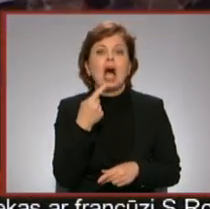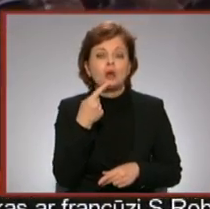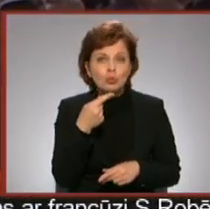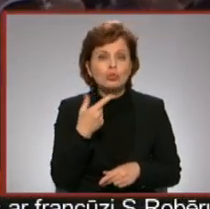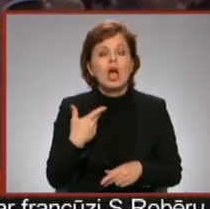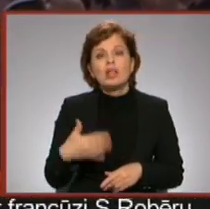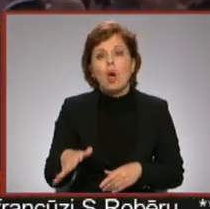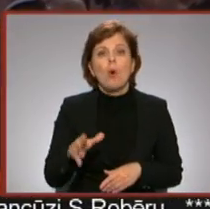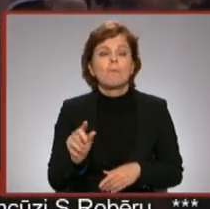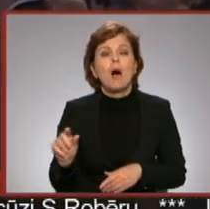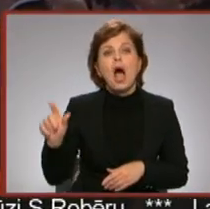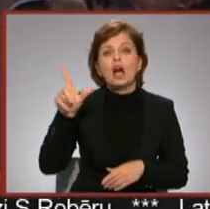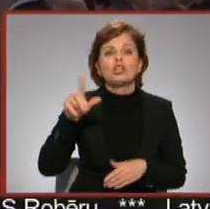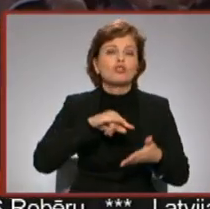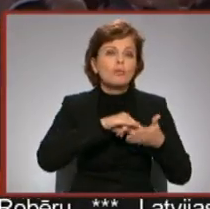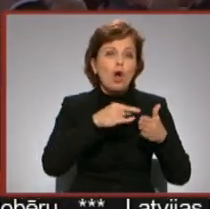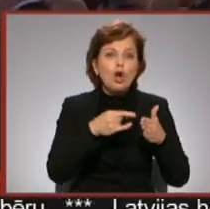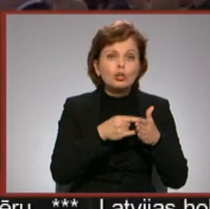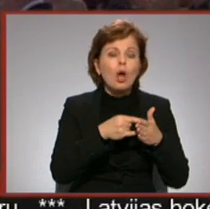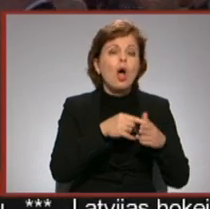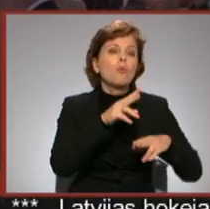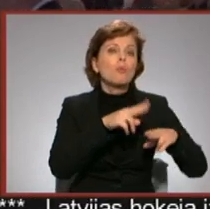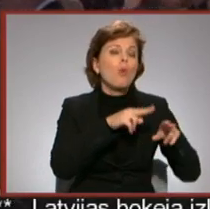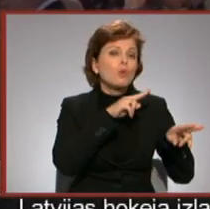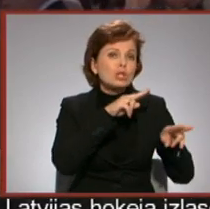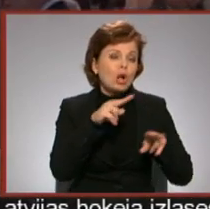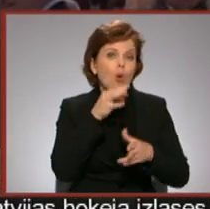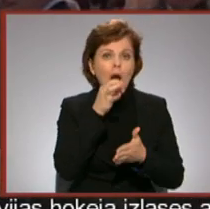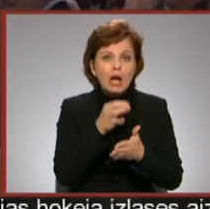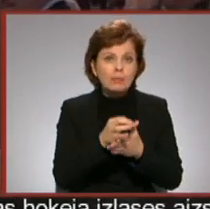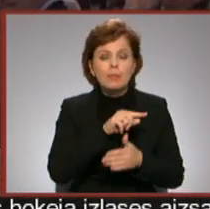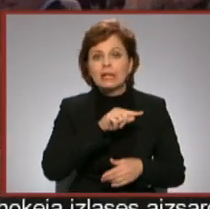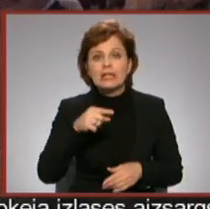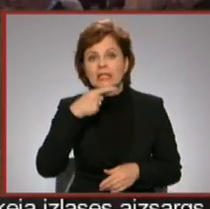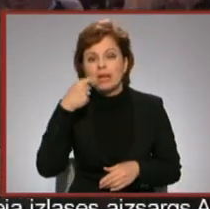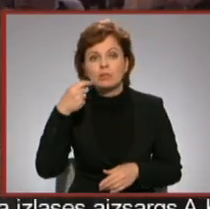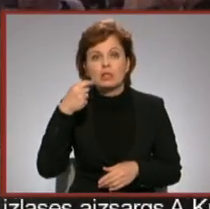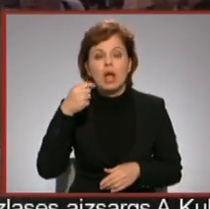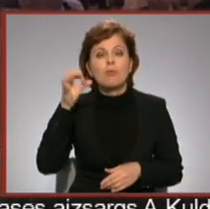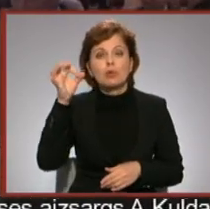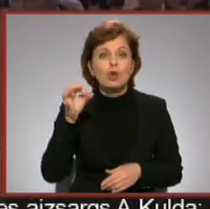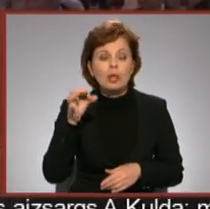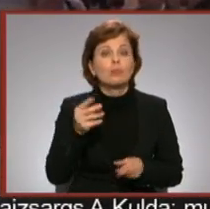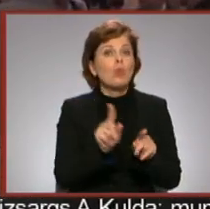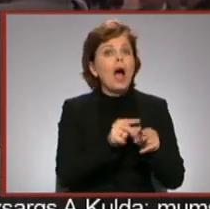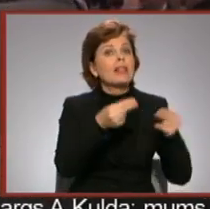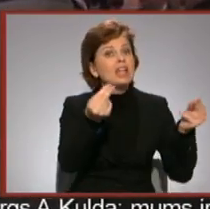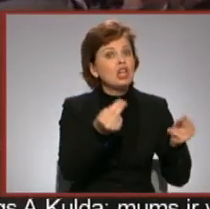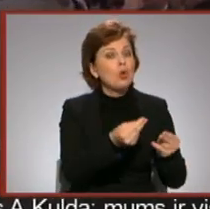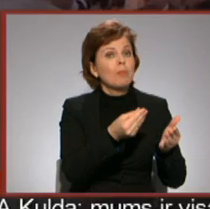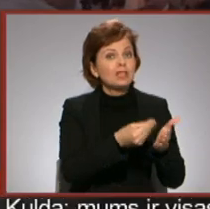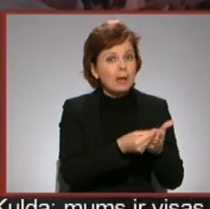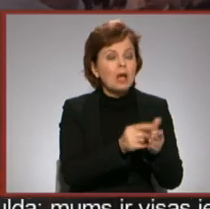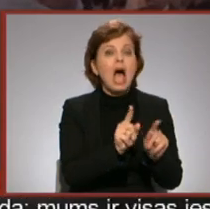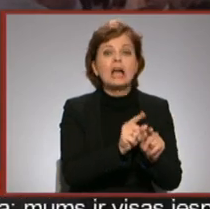Esam palielinājuši gan projektētāju, gan būvuzraudzības atbildību līdz 100% no līguma cenas. Tāpatās esam strādājuši pie